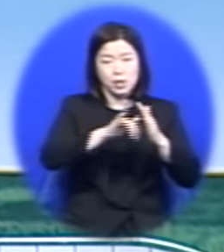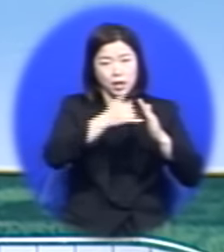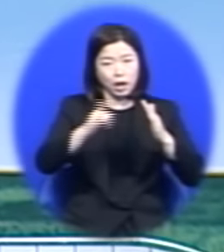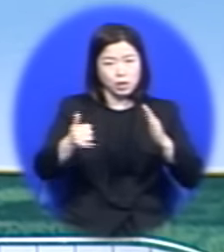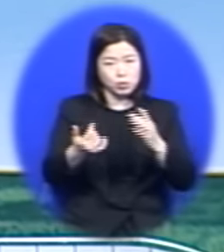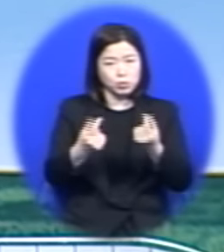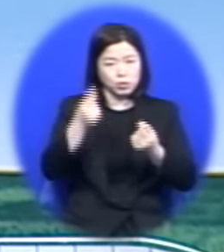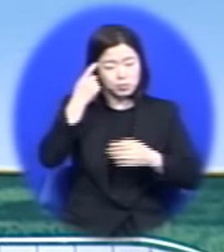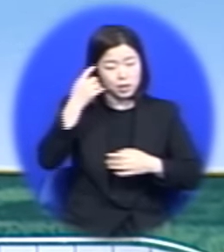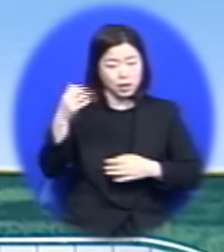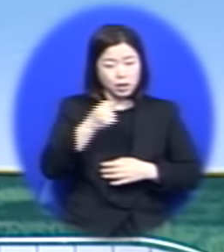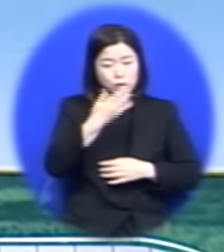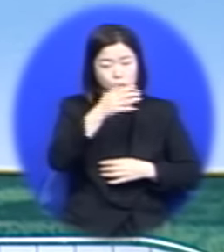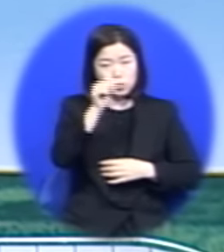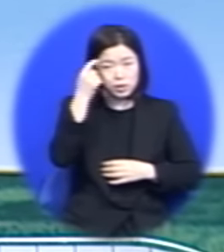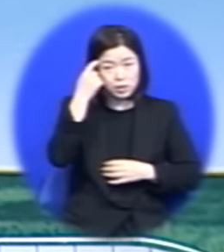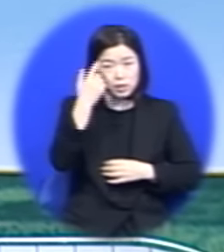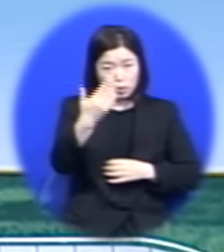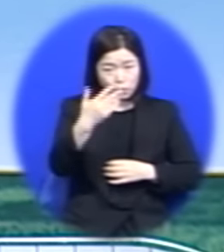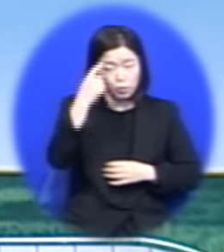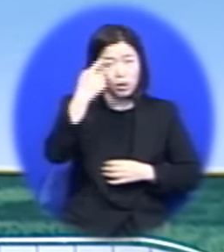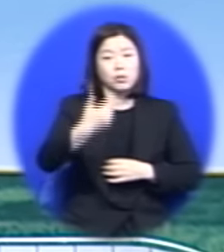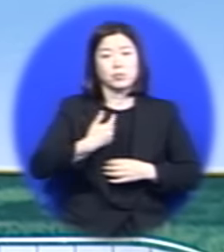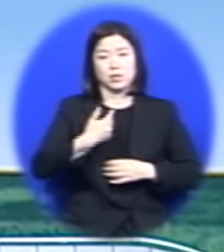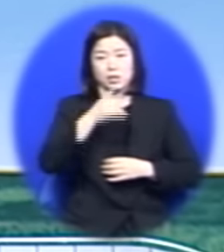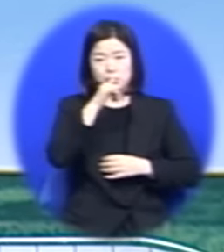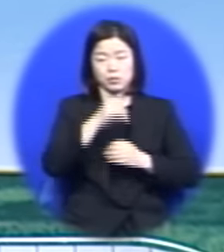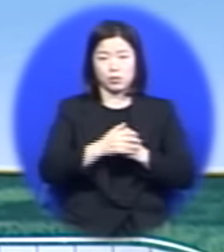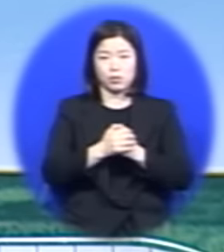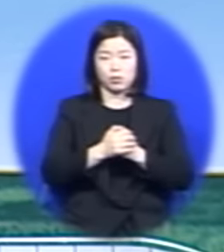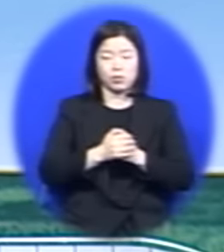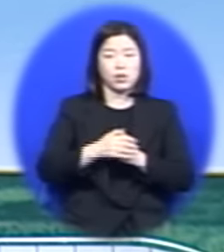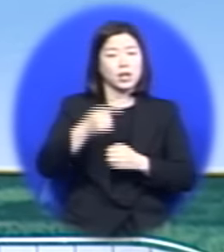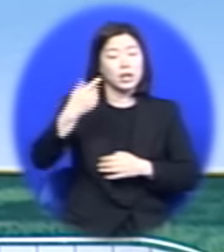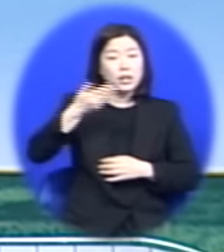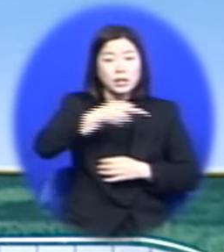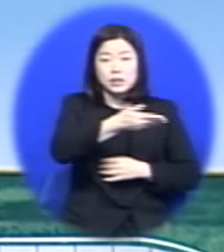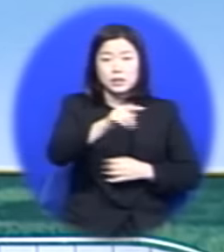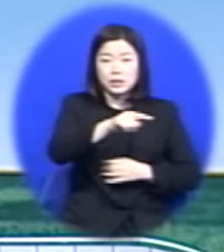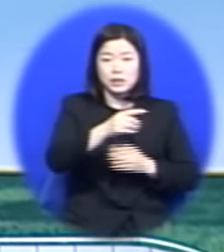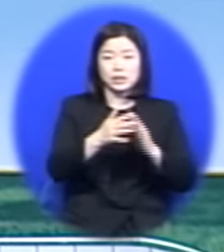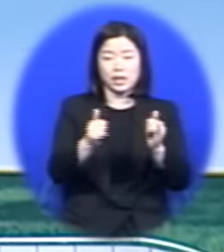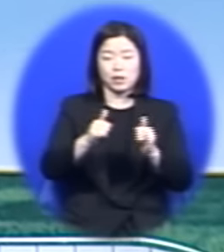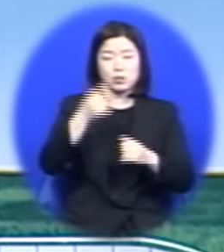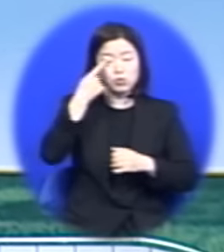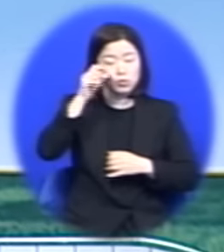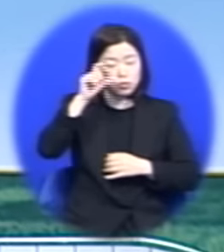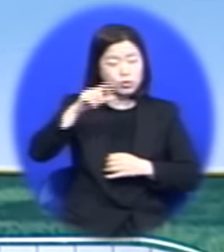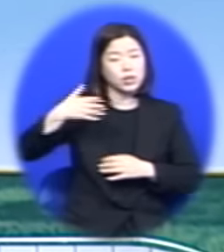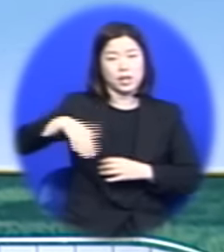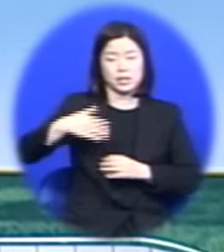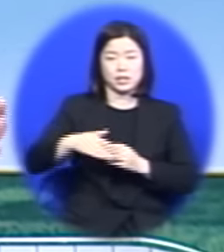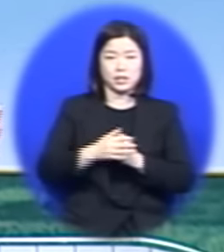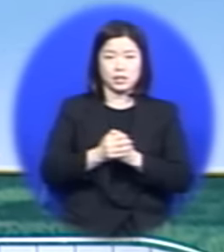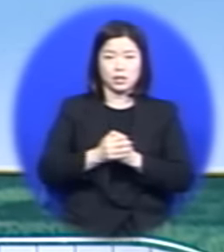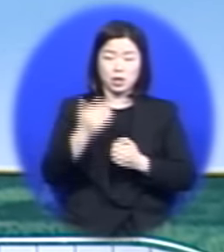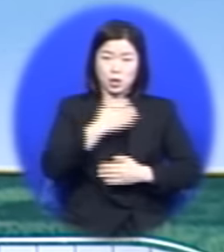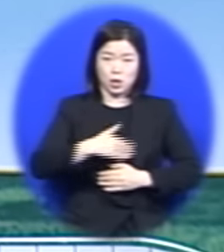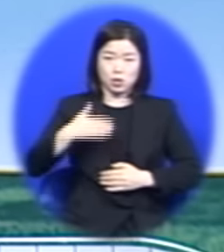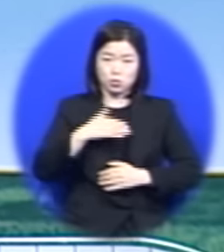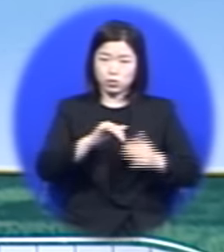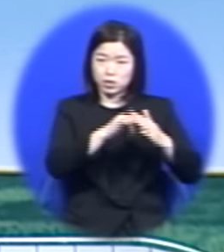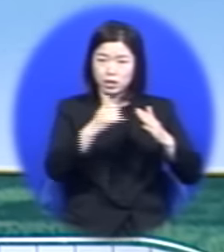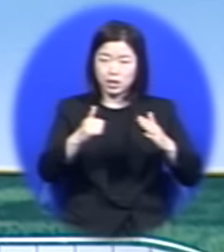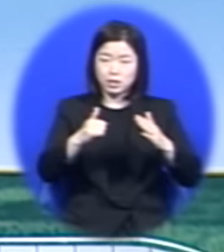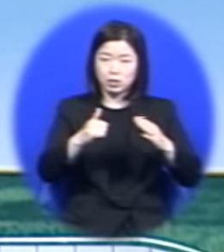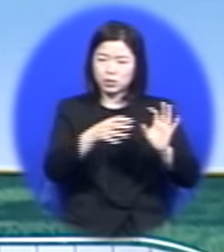말입니까? 라고 말씀하는 분들도 있는데 눈이 안 열려서 그런 겁니다. 육신의 가족은 길어야 100년도 함께